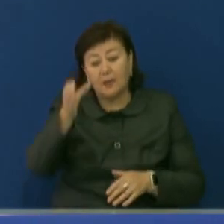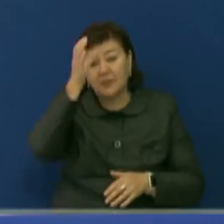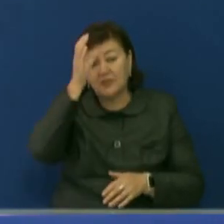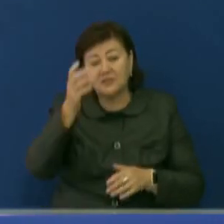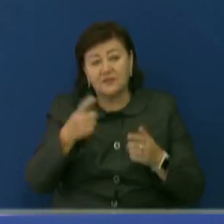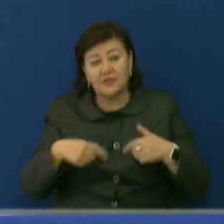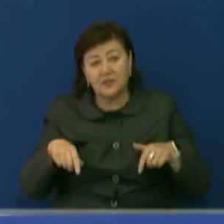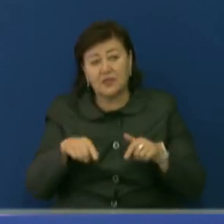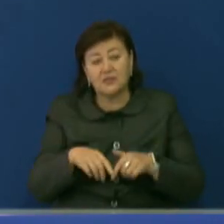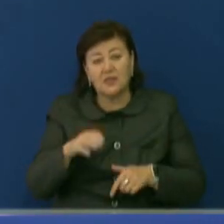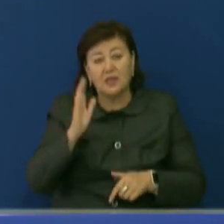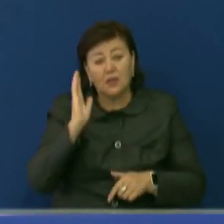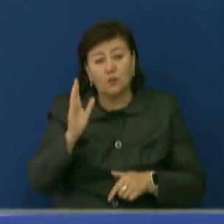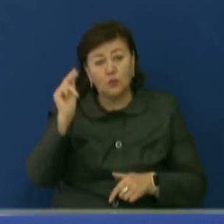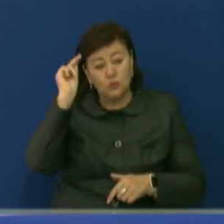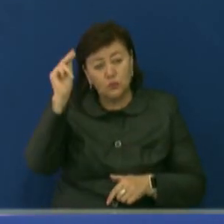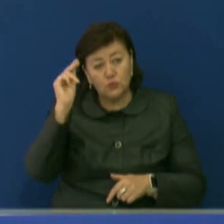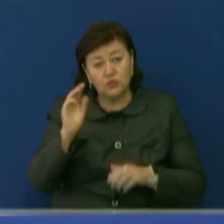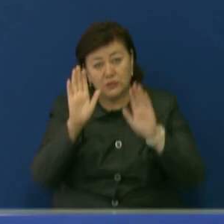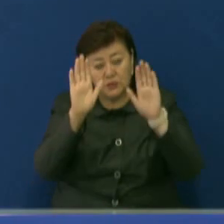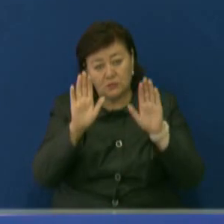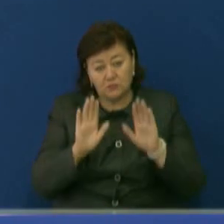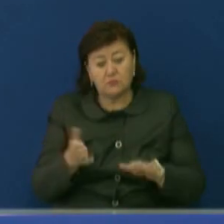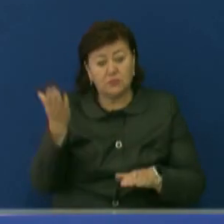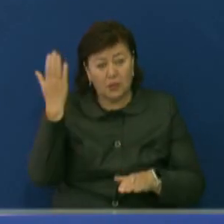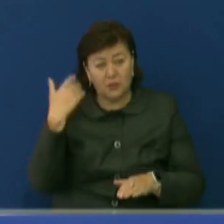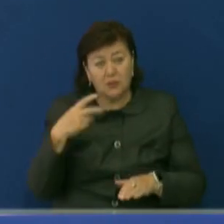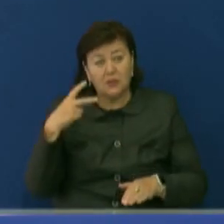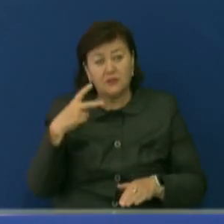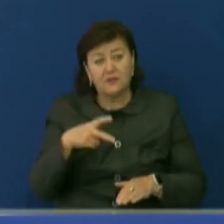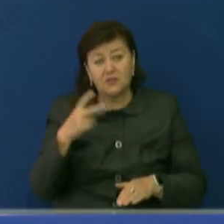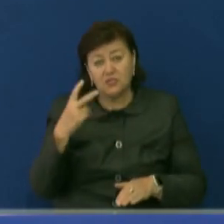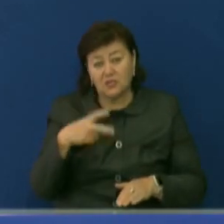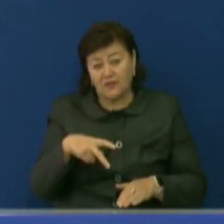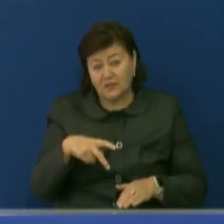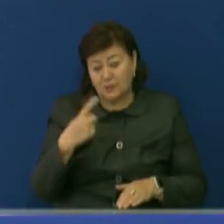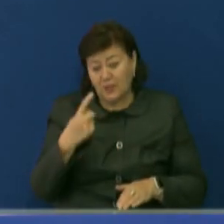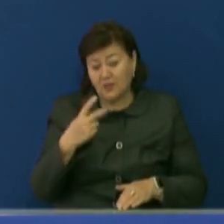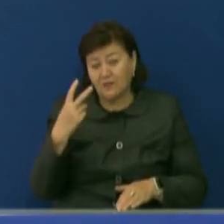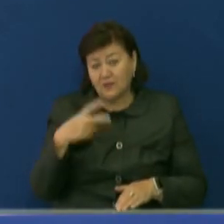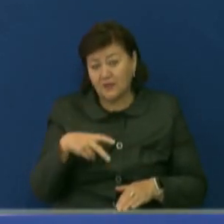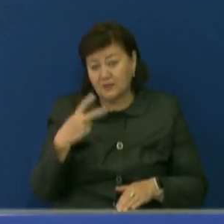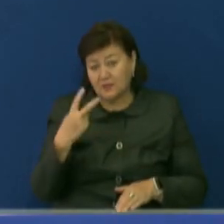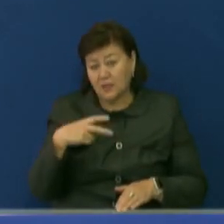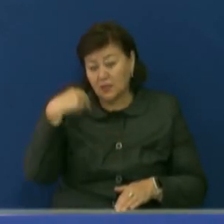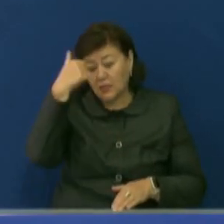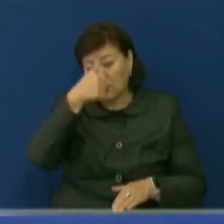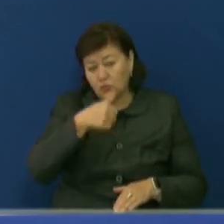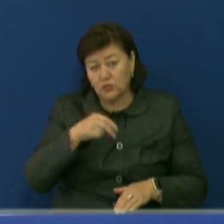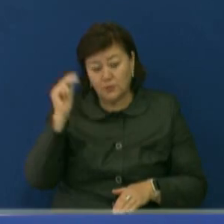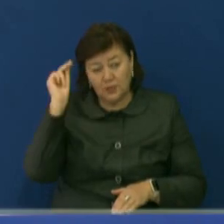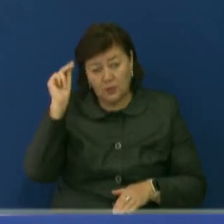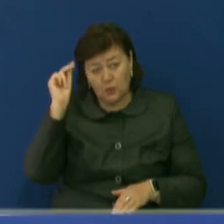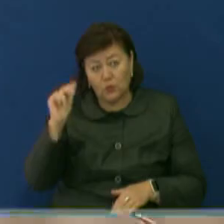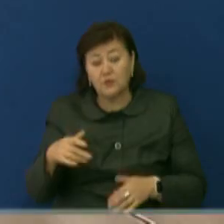на традиционный штатный режим обучения на 2021-2022 учебные года. Сейчас совместно с акиматами